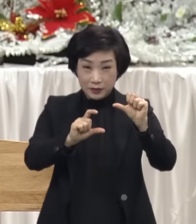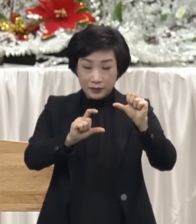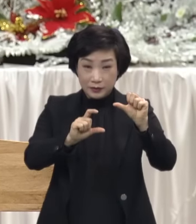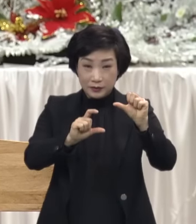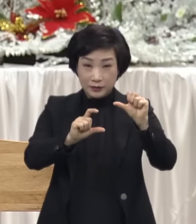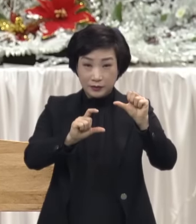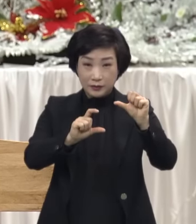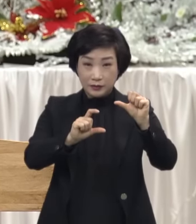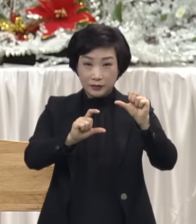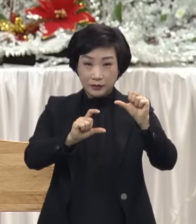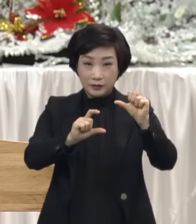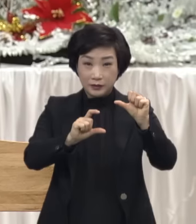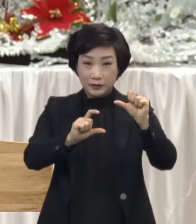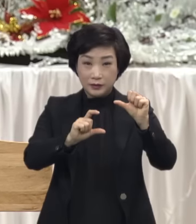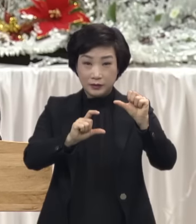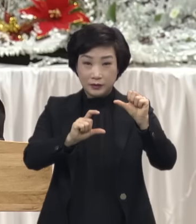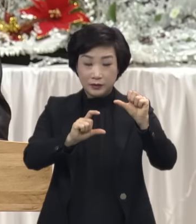25장